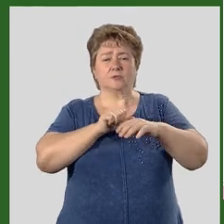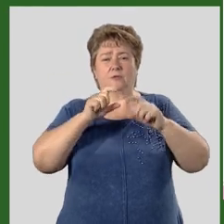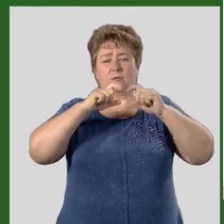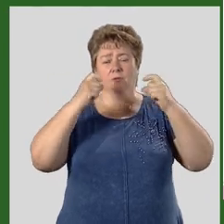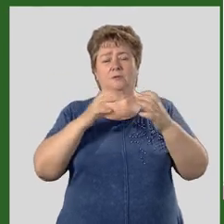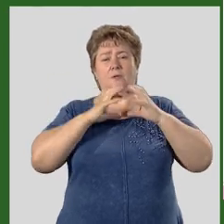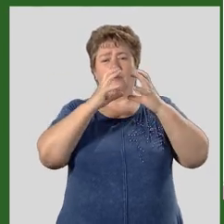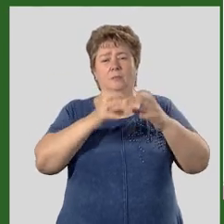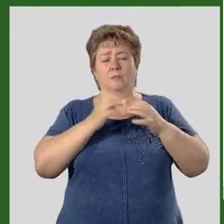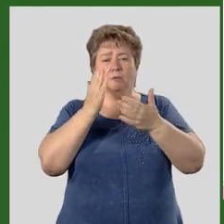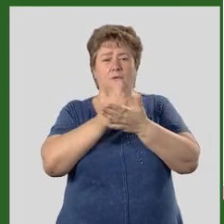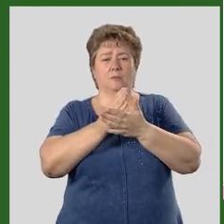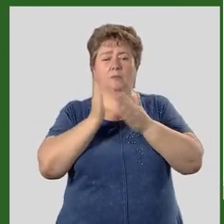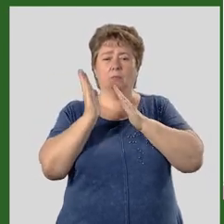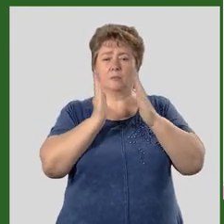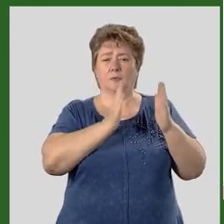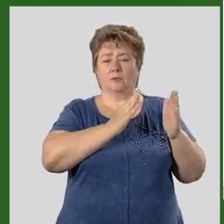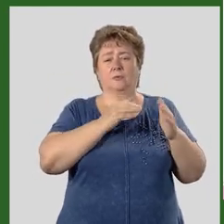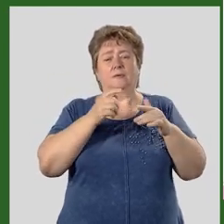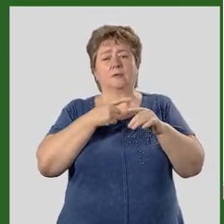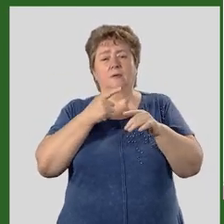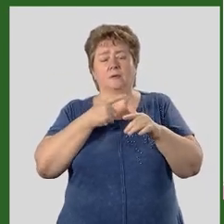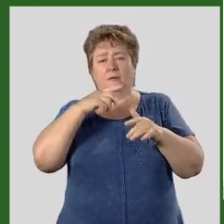пояса мира имеют порядковые номера.